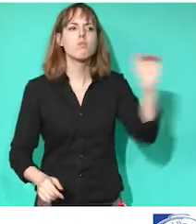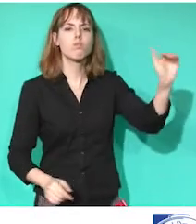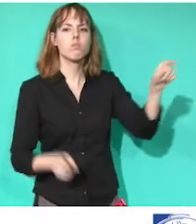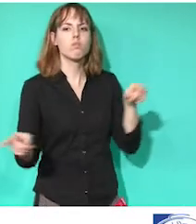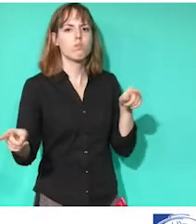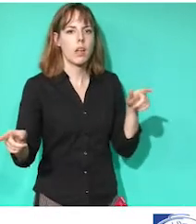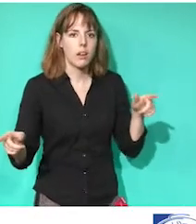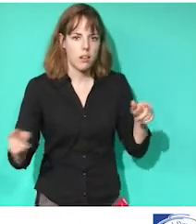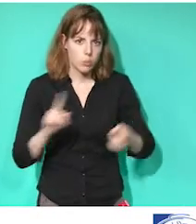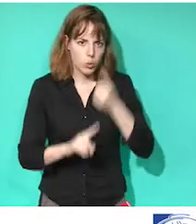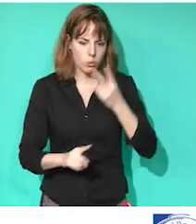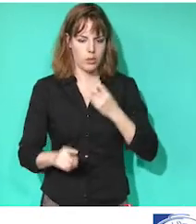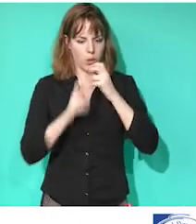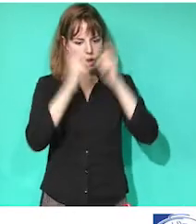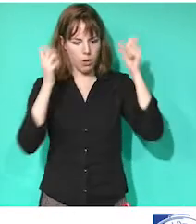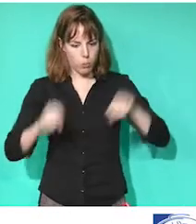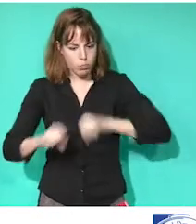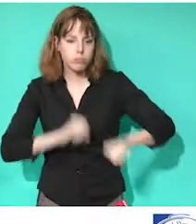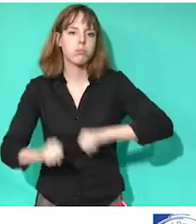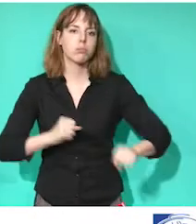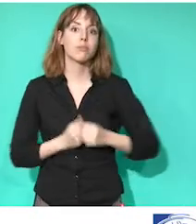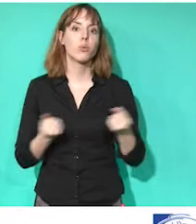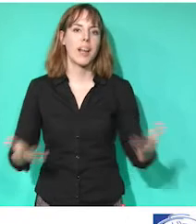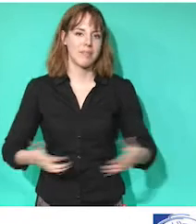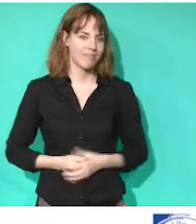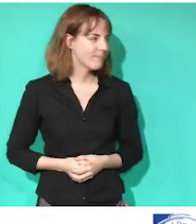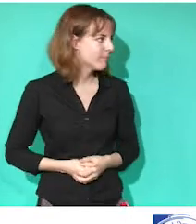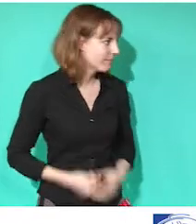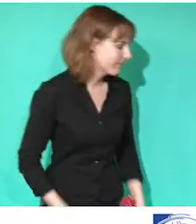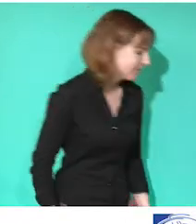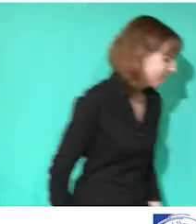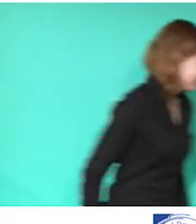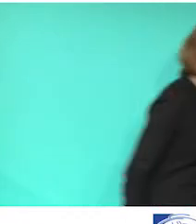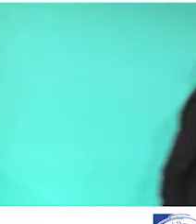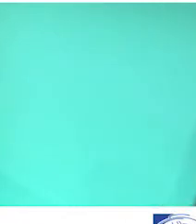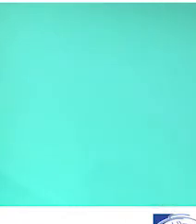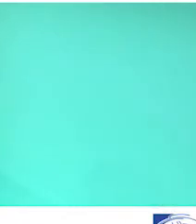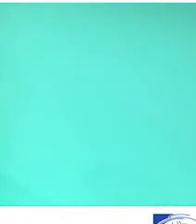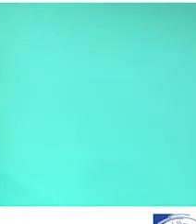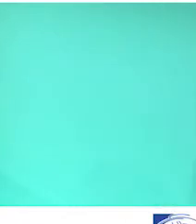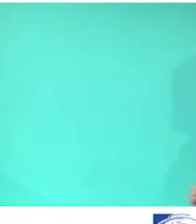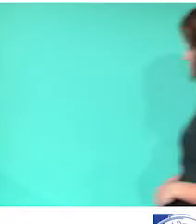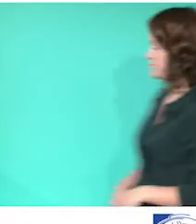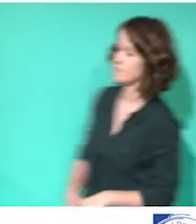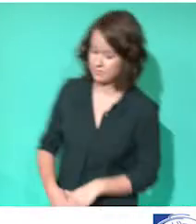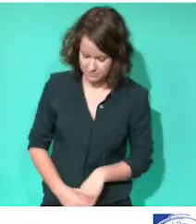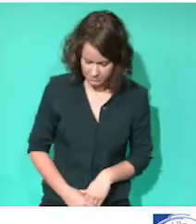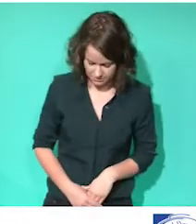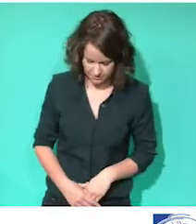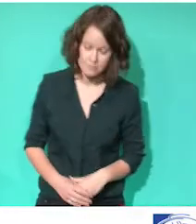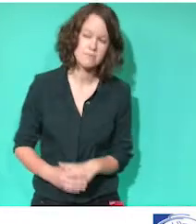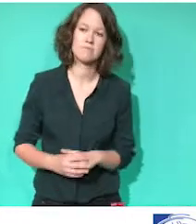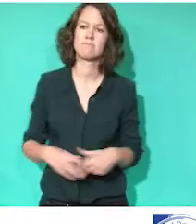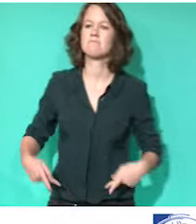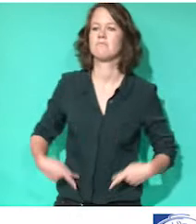une action aussi citoyenne dans ce domaine. Voilà, c'était l'atelier. L'atelier Femix sur